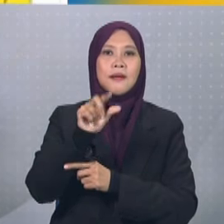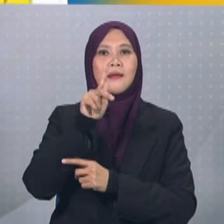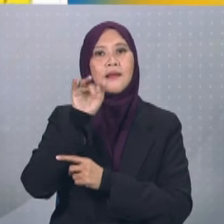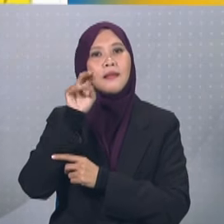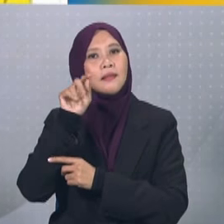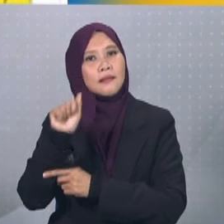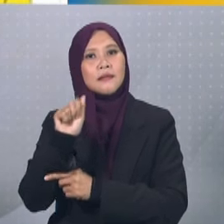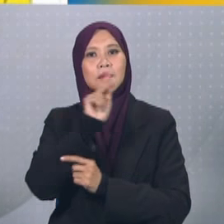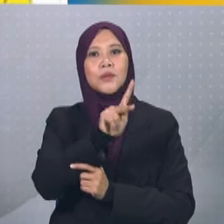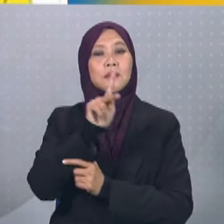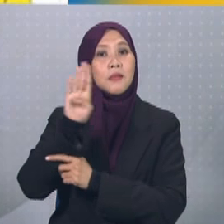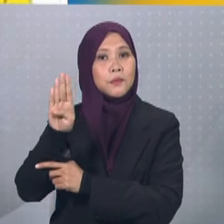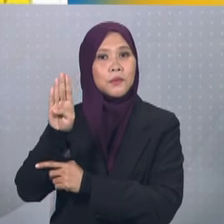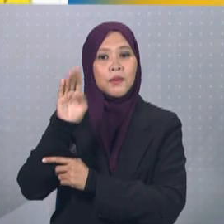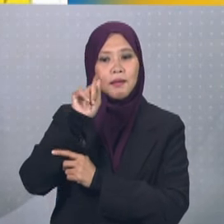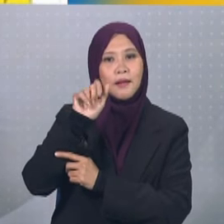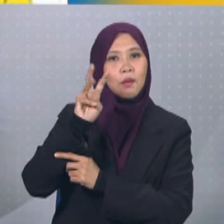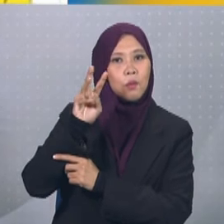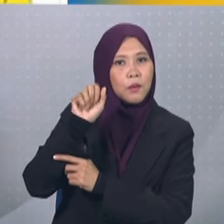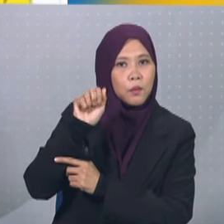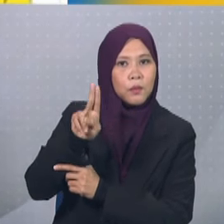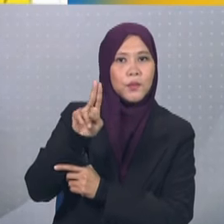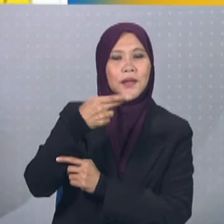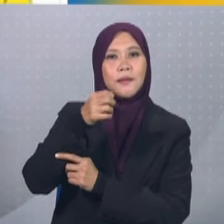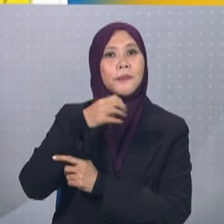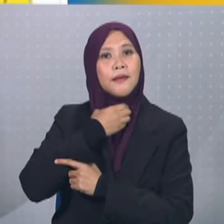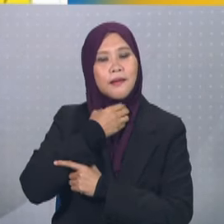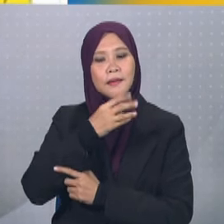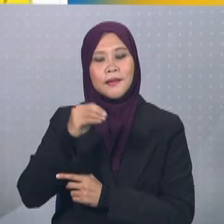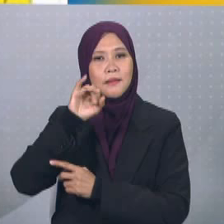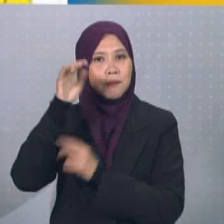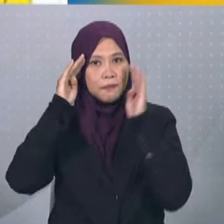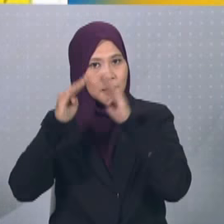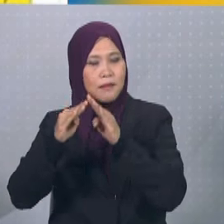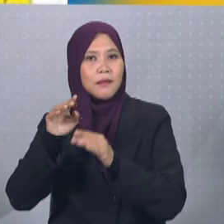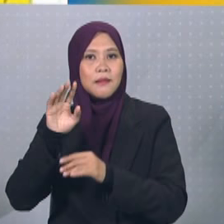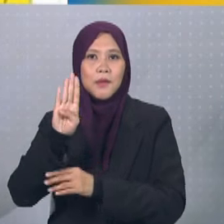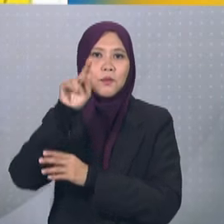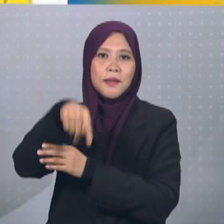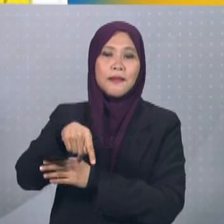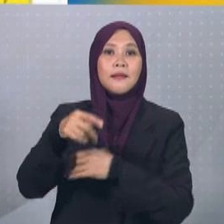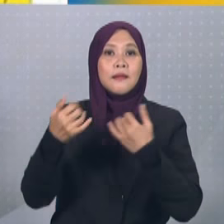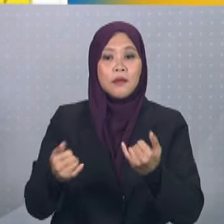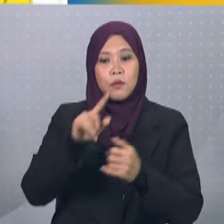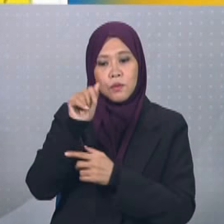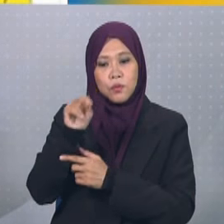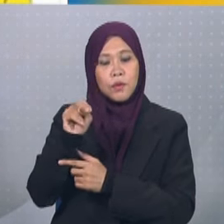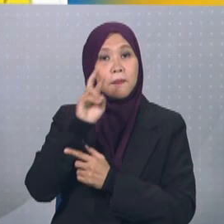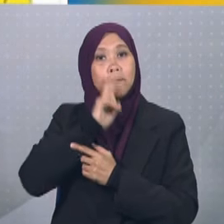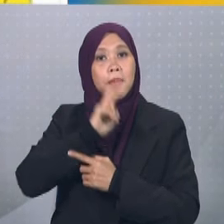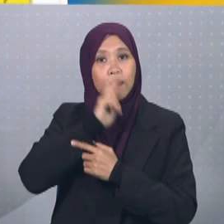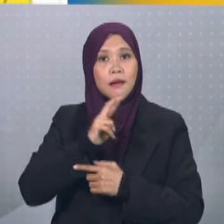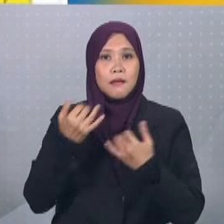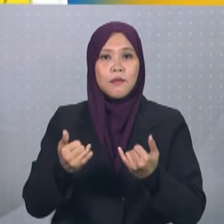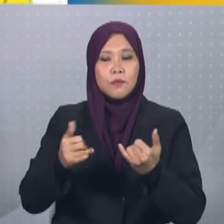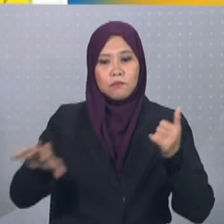Kinta, Kota Bharu, Tawau, Hilir Perak, Jerantut dan Batu Pahat. Jumlah kes di zon merah yang telah dilaporkan